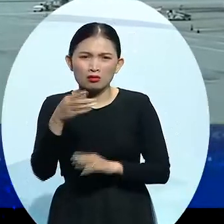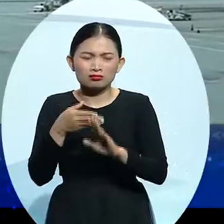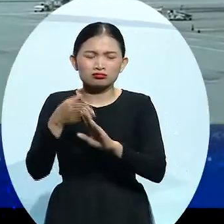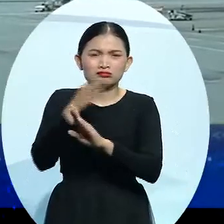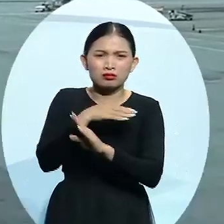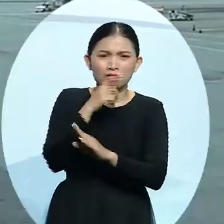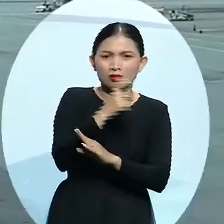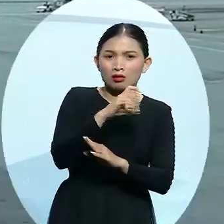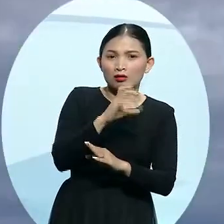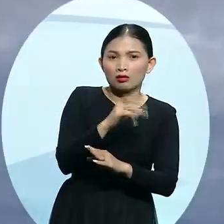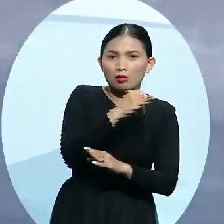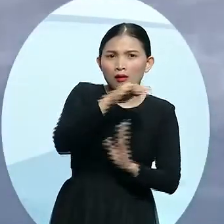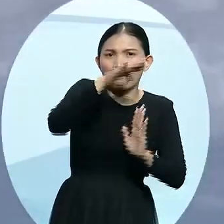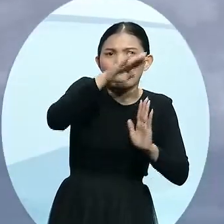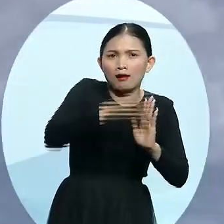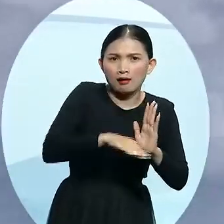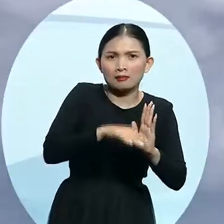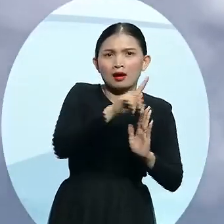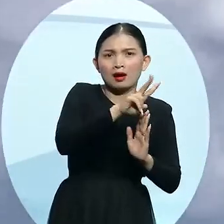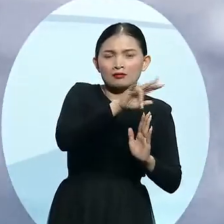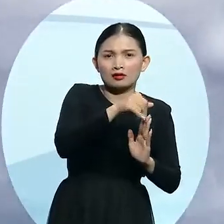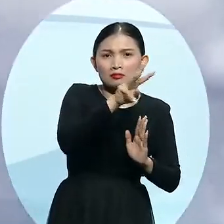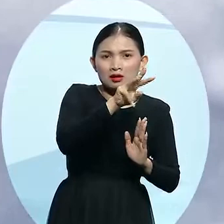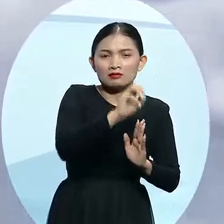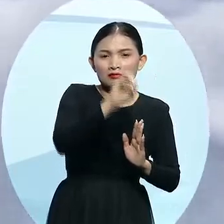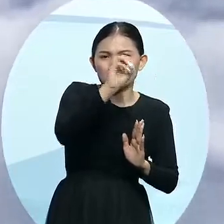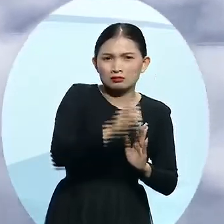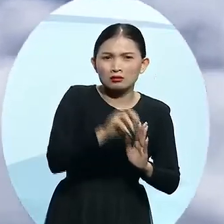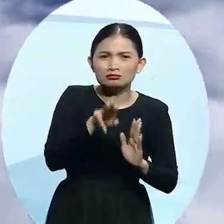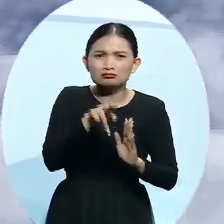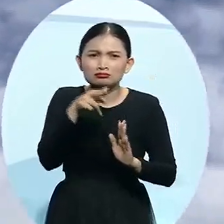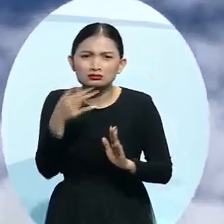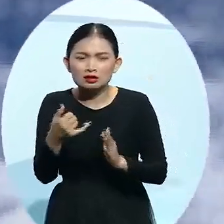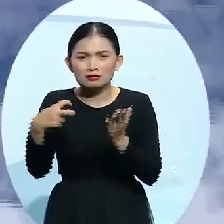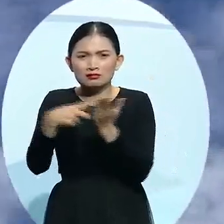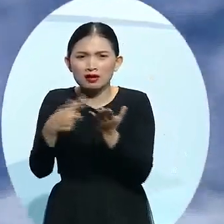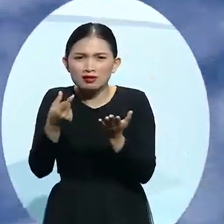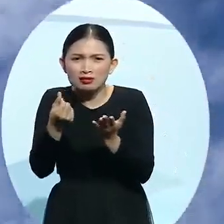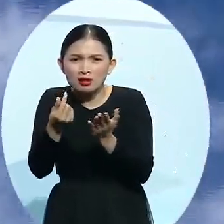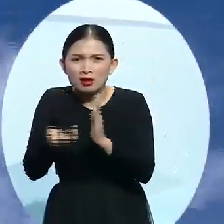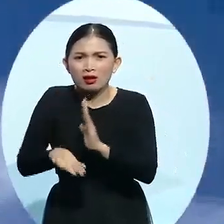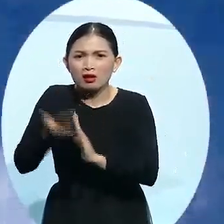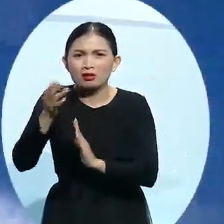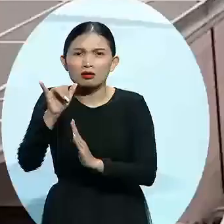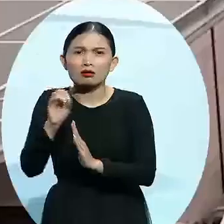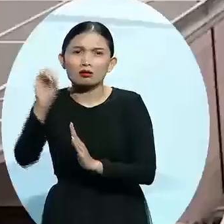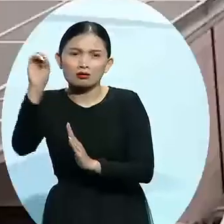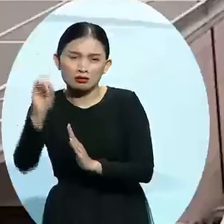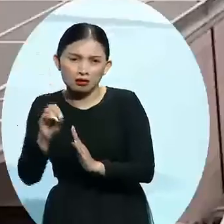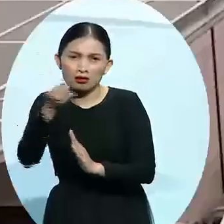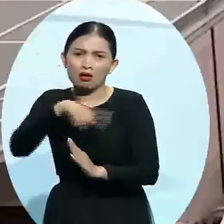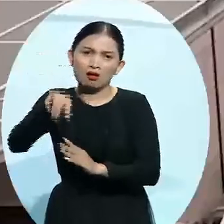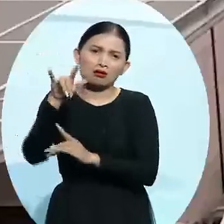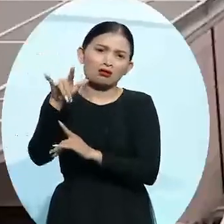giảm 2,3% so với tháng trước đó. Tuy nhiên, giá vé đã tăng lên 6%. Nhờ vậy, các hãng hàng không vẫn tăng lợi